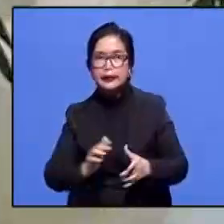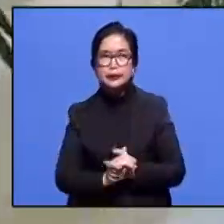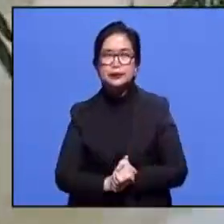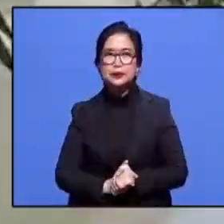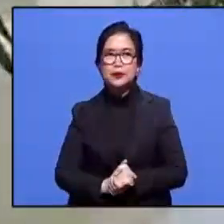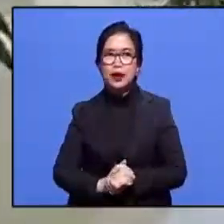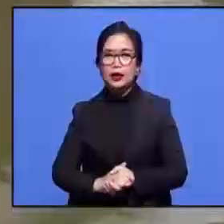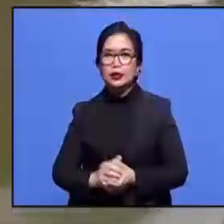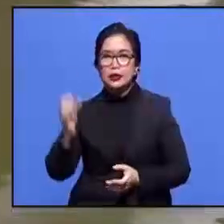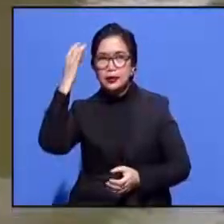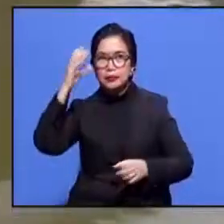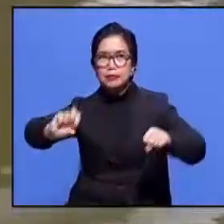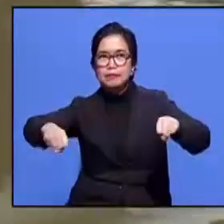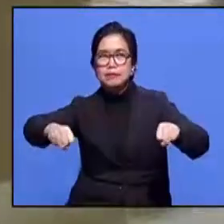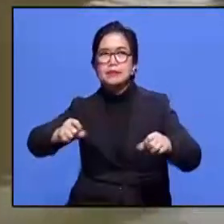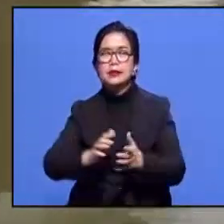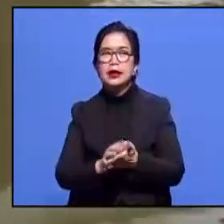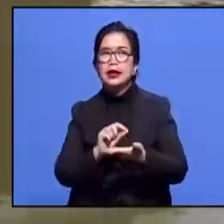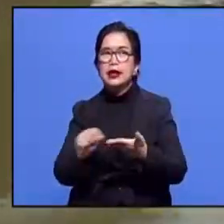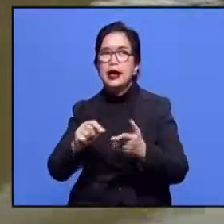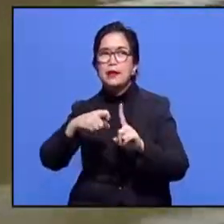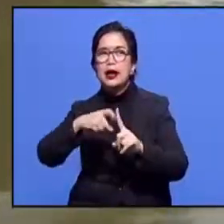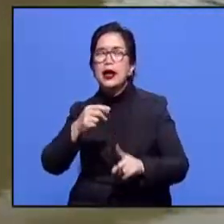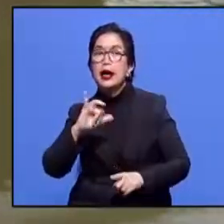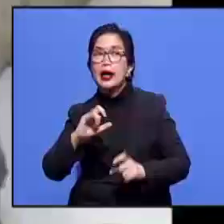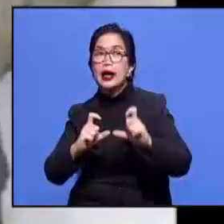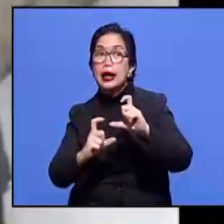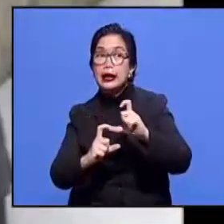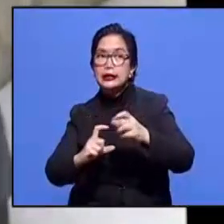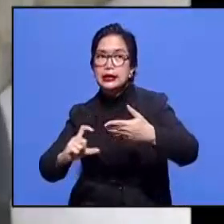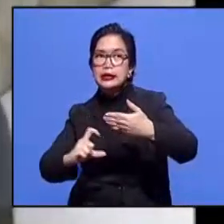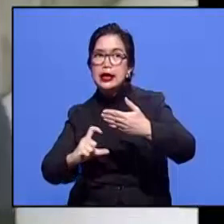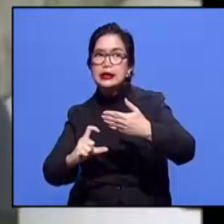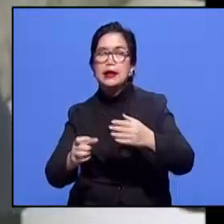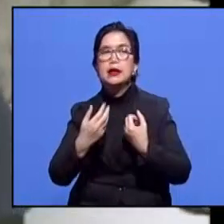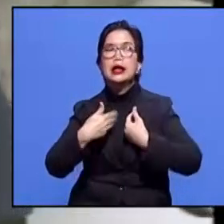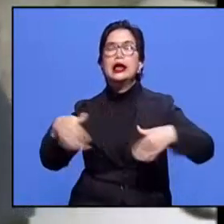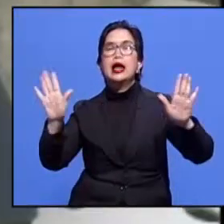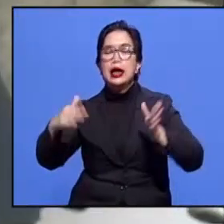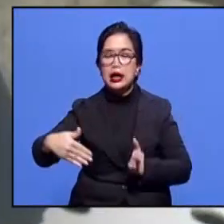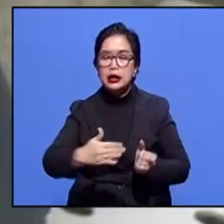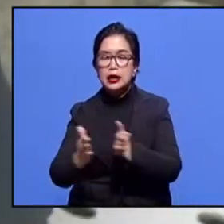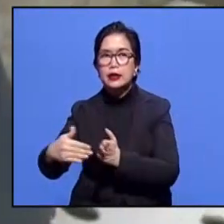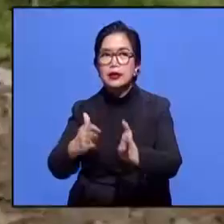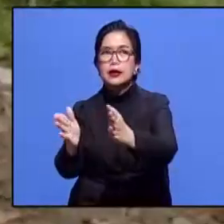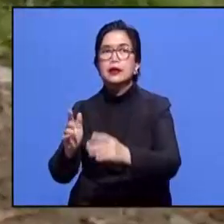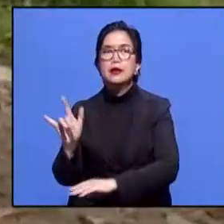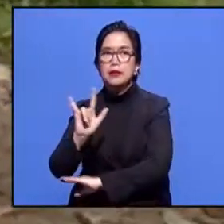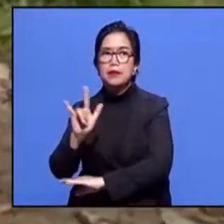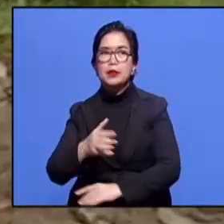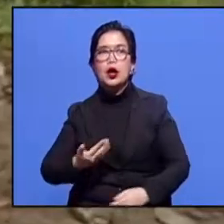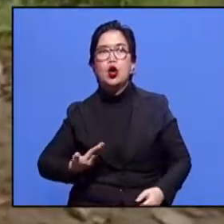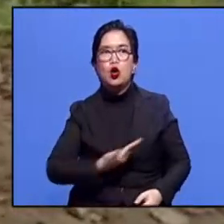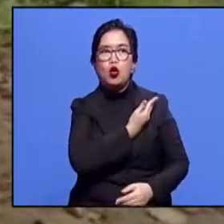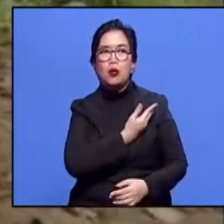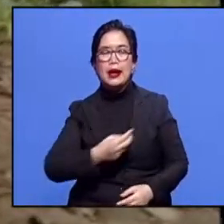Seorang pengendara motor bernama Krismun, warga Cilacap, Jawa Tengah, hilang di aliran Kali Bekasi Minggu dini hari. Korban nekat terjun